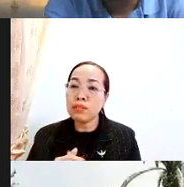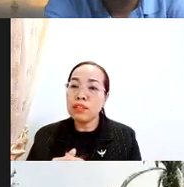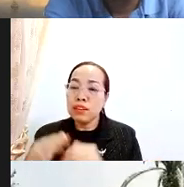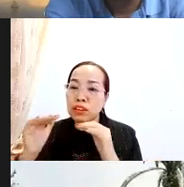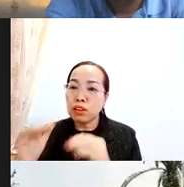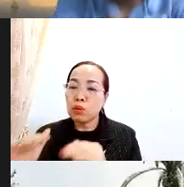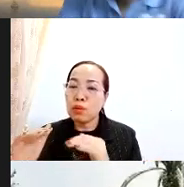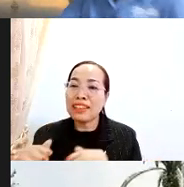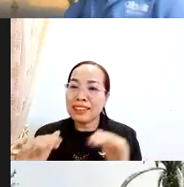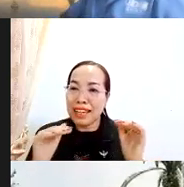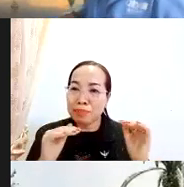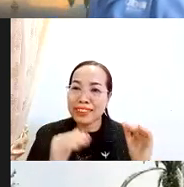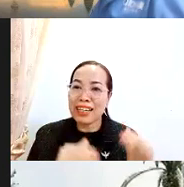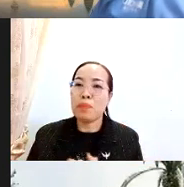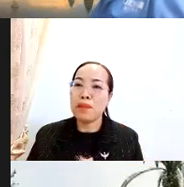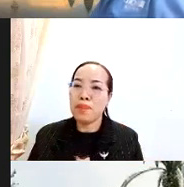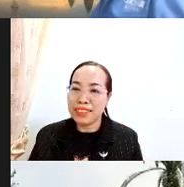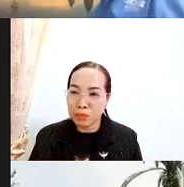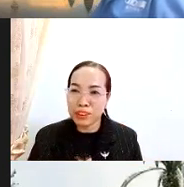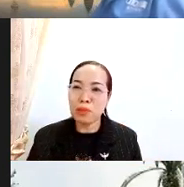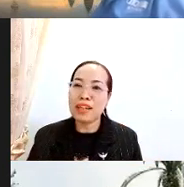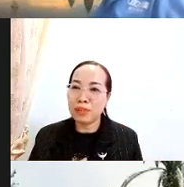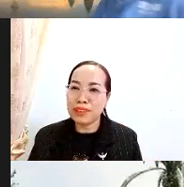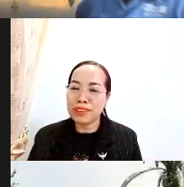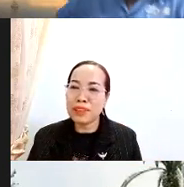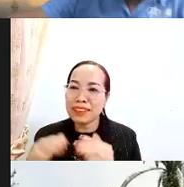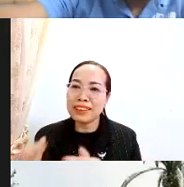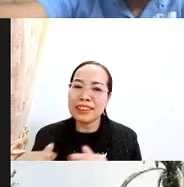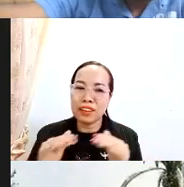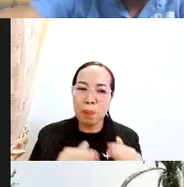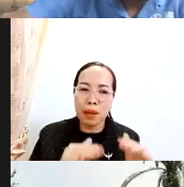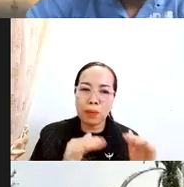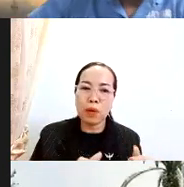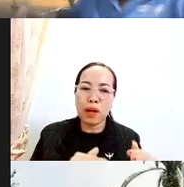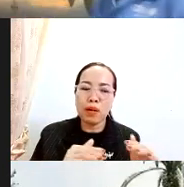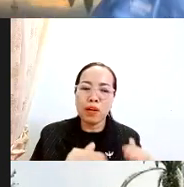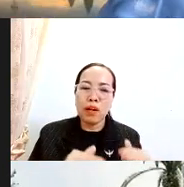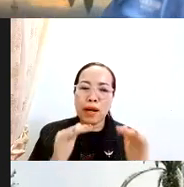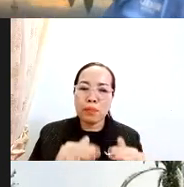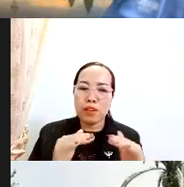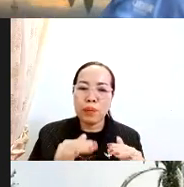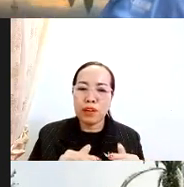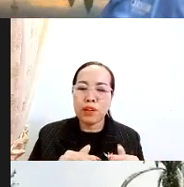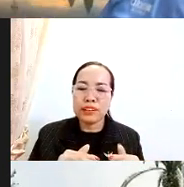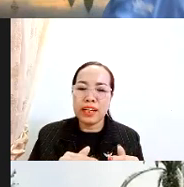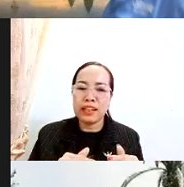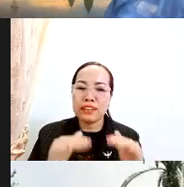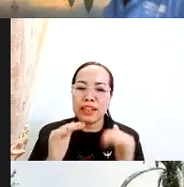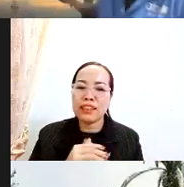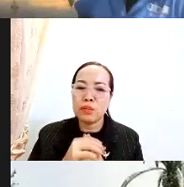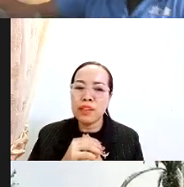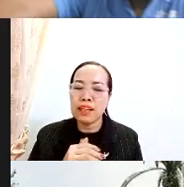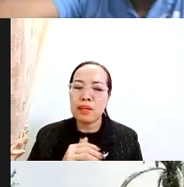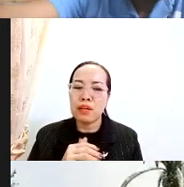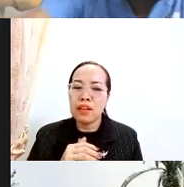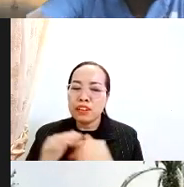cứ từ tua ban từ tám sạc cam một phía đại nhom nhom bàn thua bớt sân thì nick nhom lắc đô máu bay mà rồi phía rồi cha đại sân